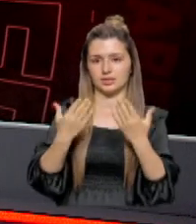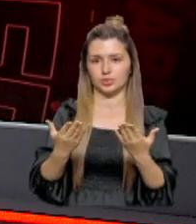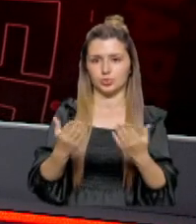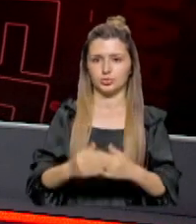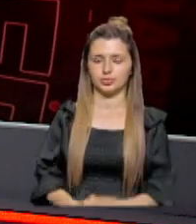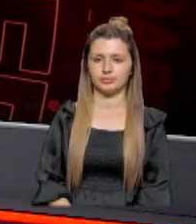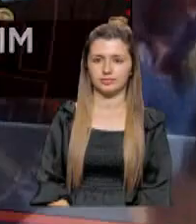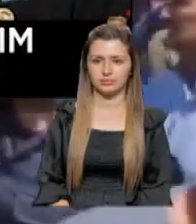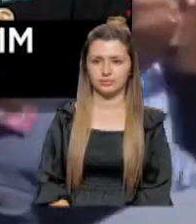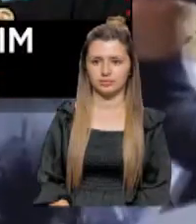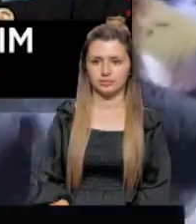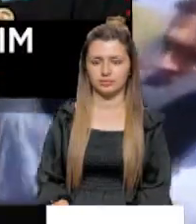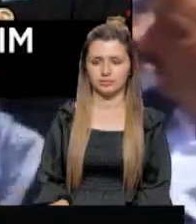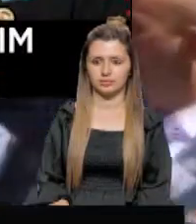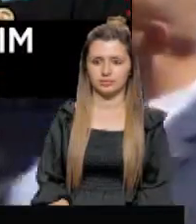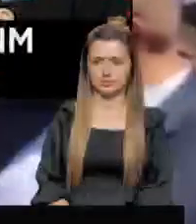diliyoruz.